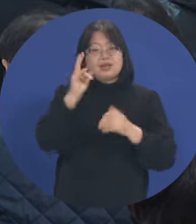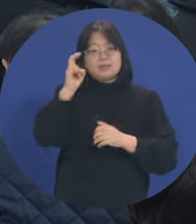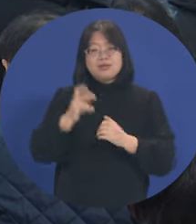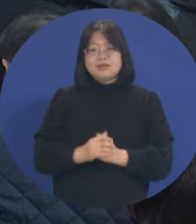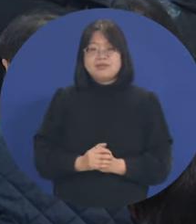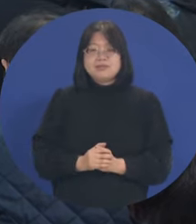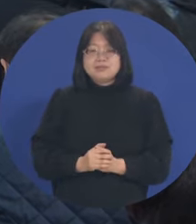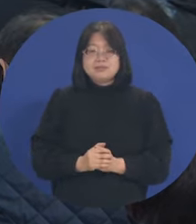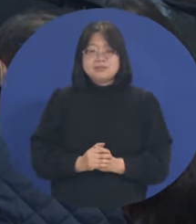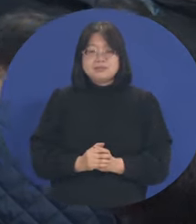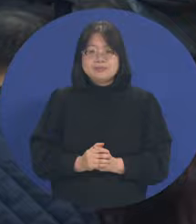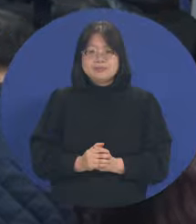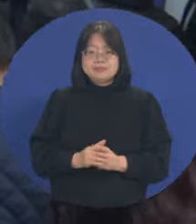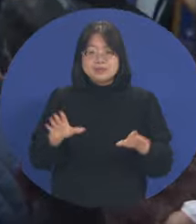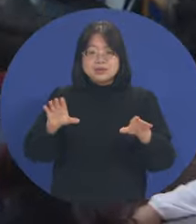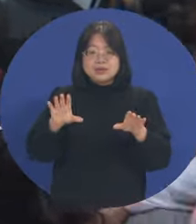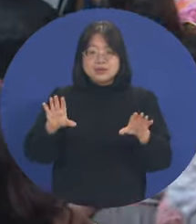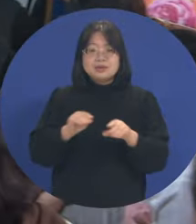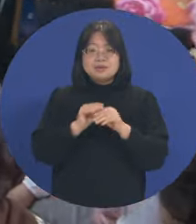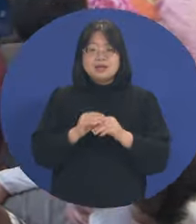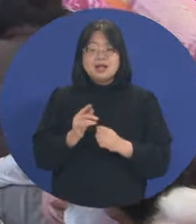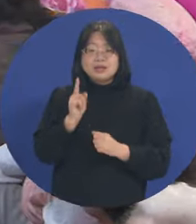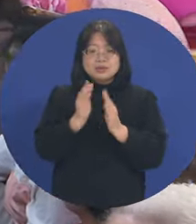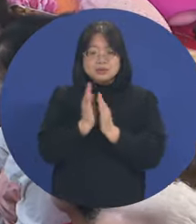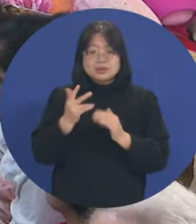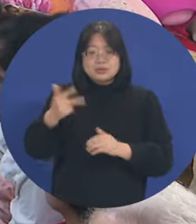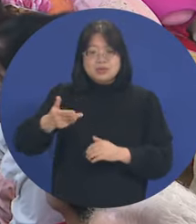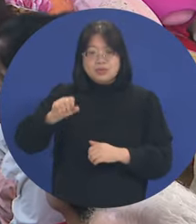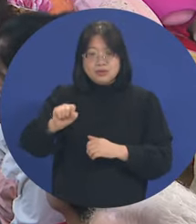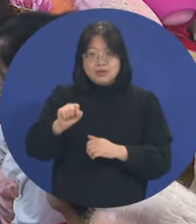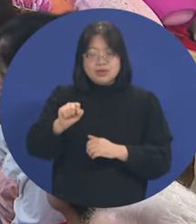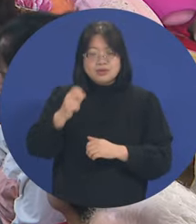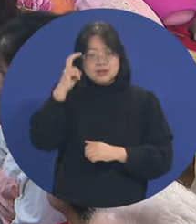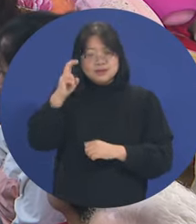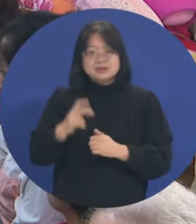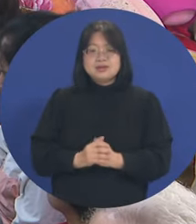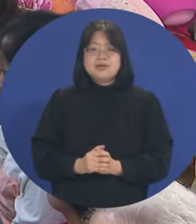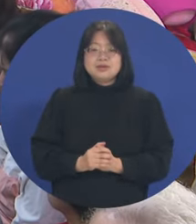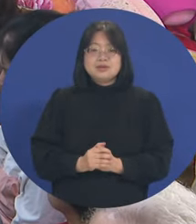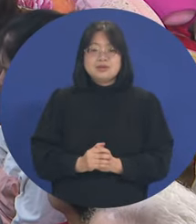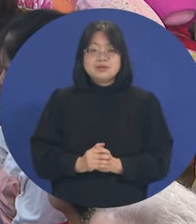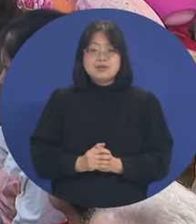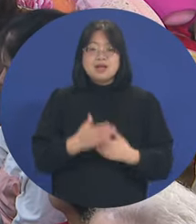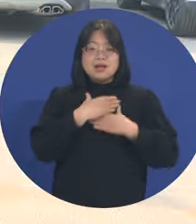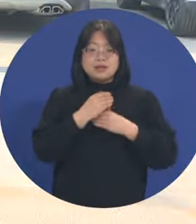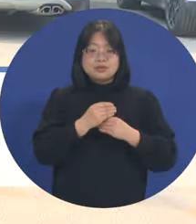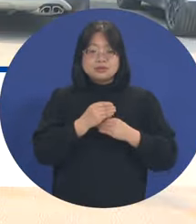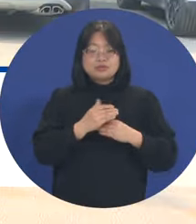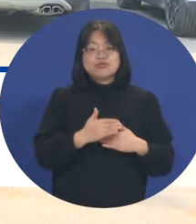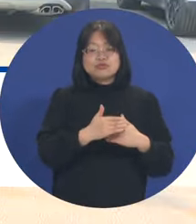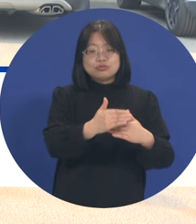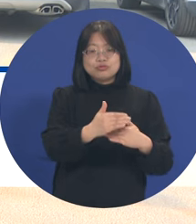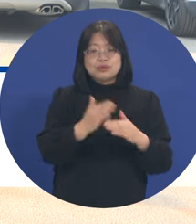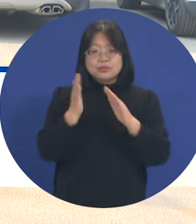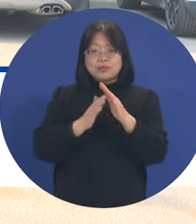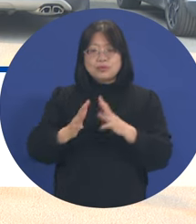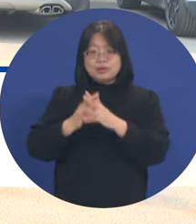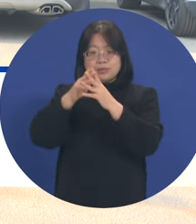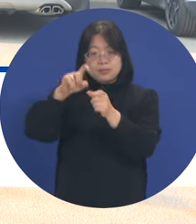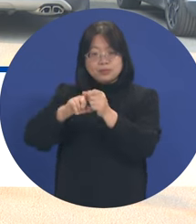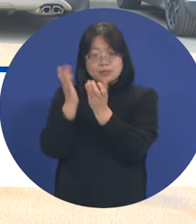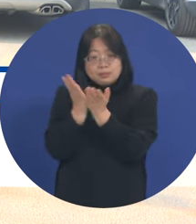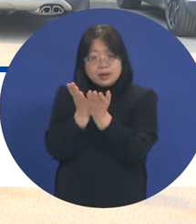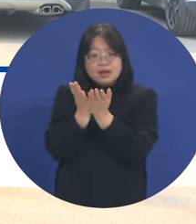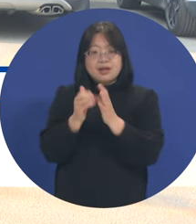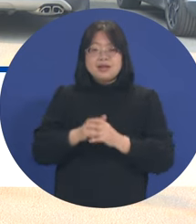후기업에토지가공급될것으로예상됩니다. 총사업비는 1조7천억원에달할것으로추산됩니다. 안정적인